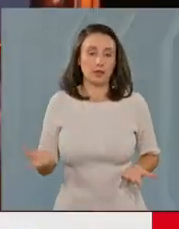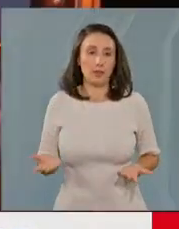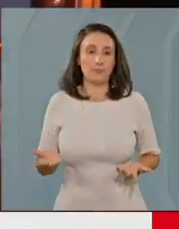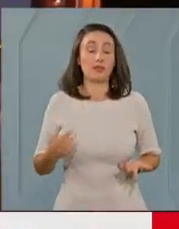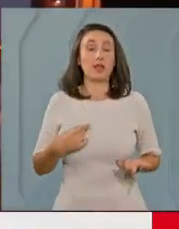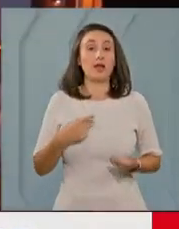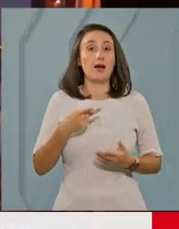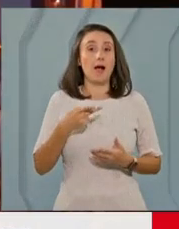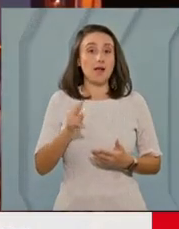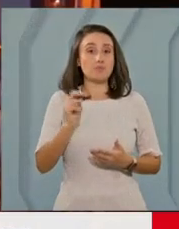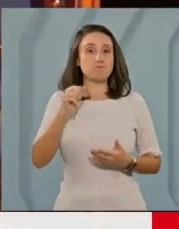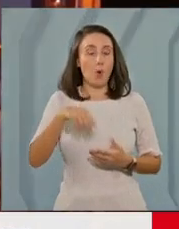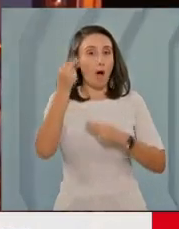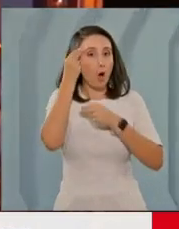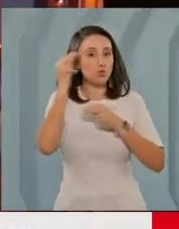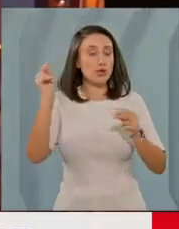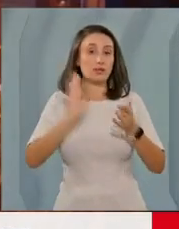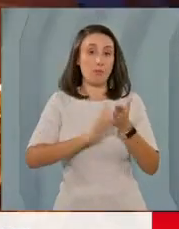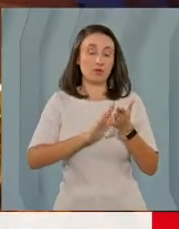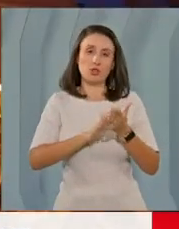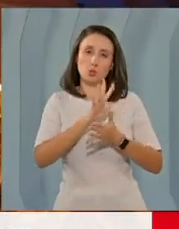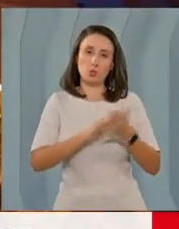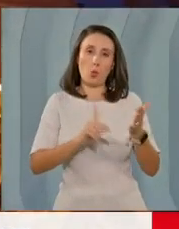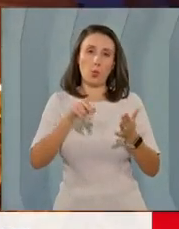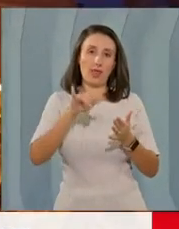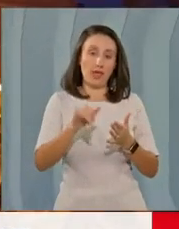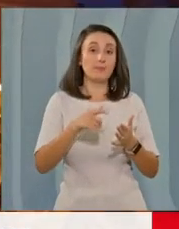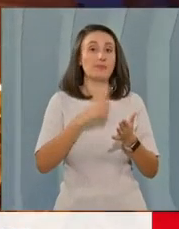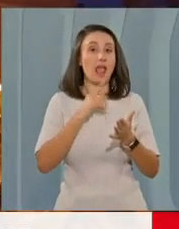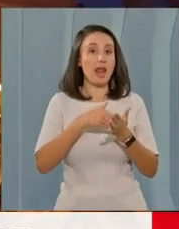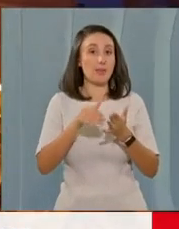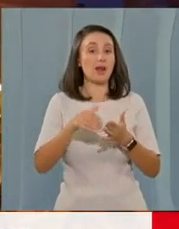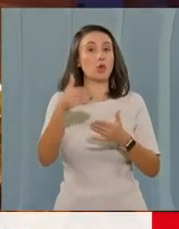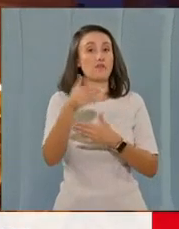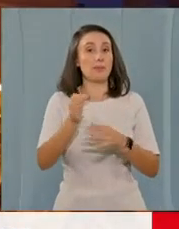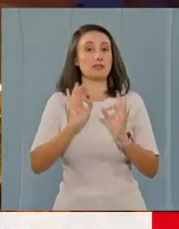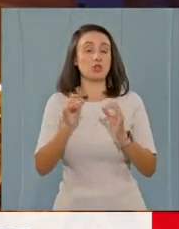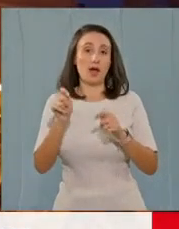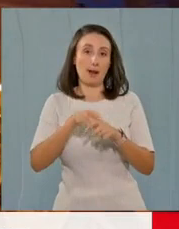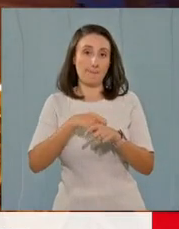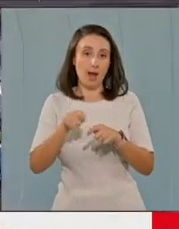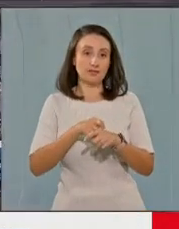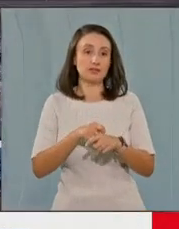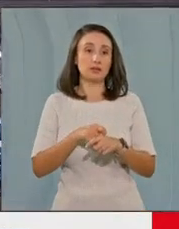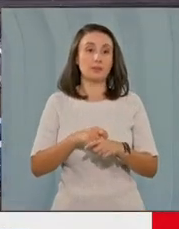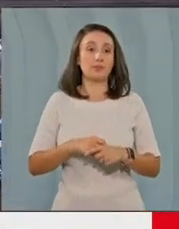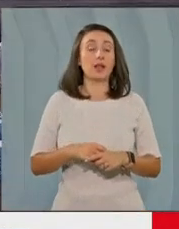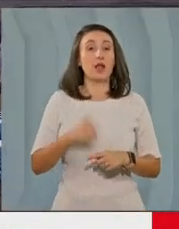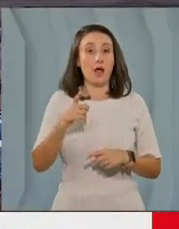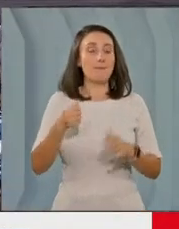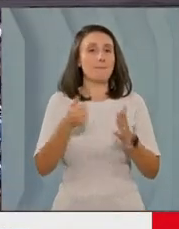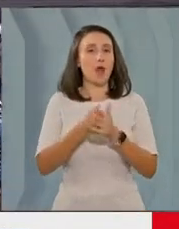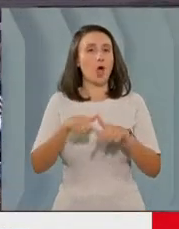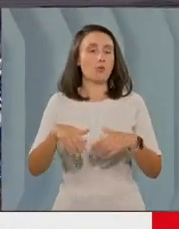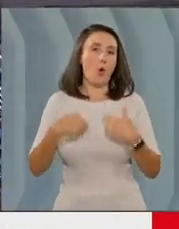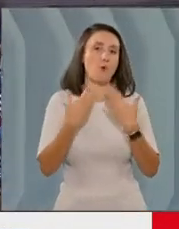timp ce Gazprom a anunțat că motivele scurgerilor de ulei pot fi eliminate doar de o firmă specializată de reparații simens energii care Până acum